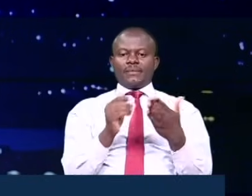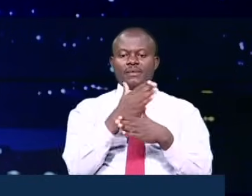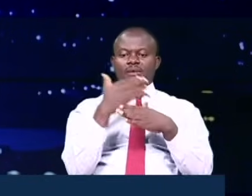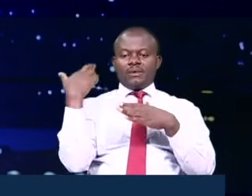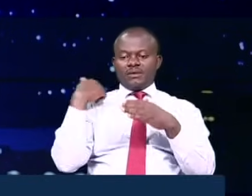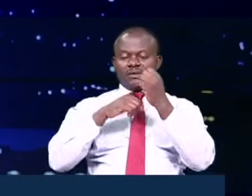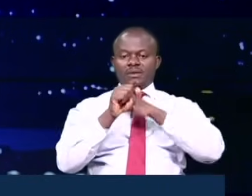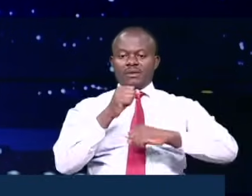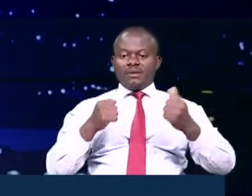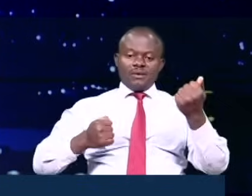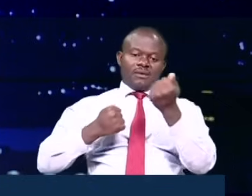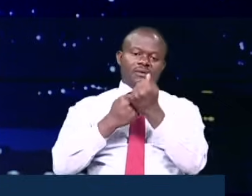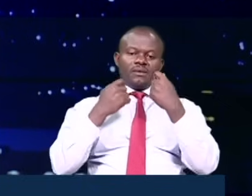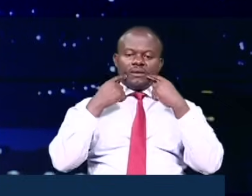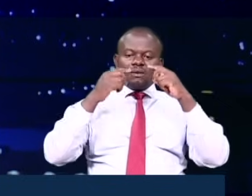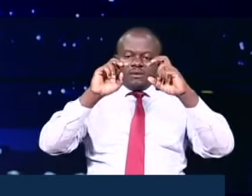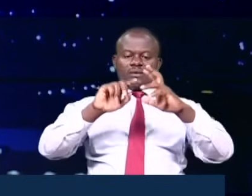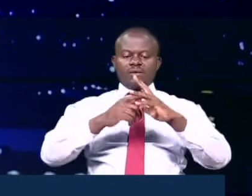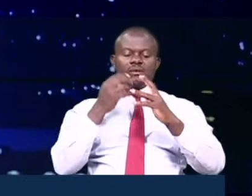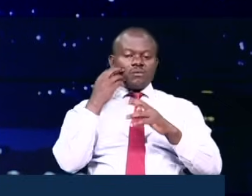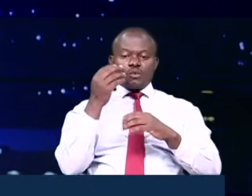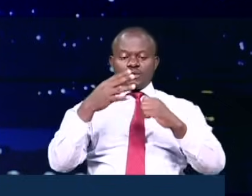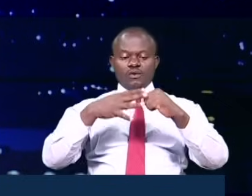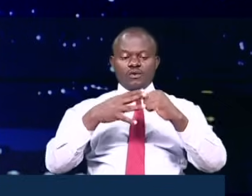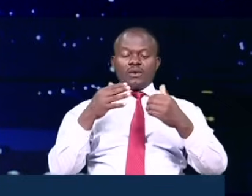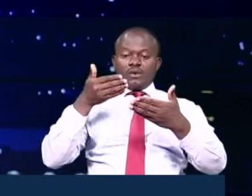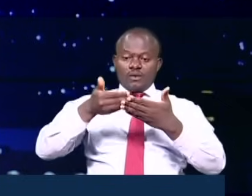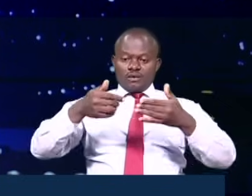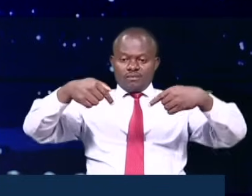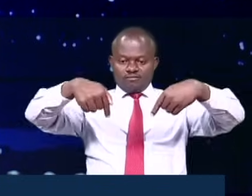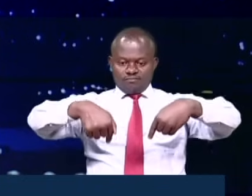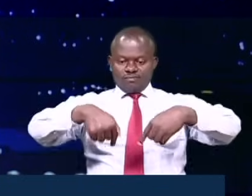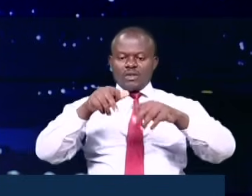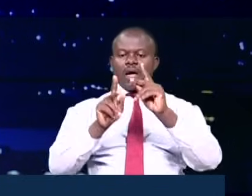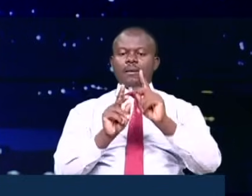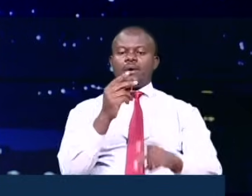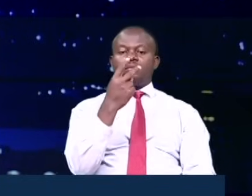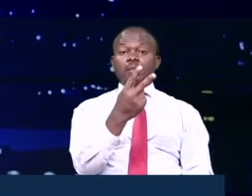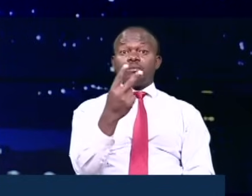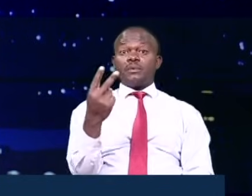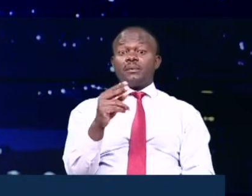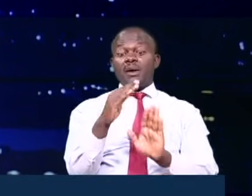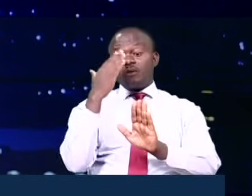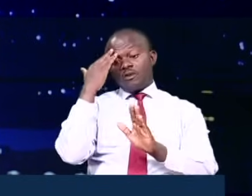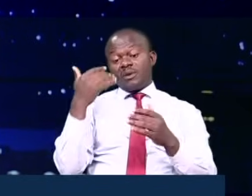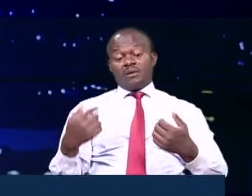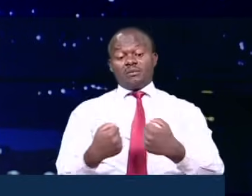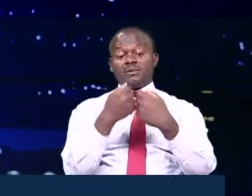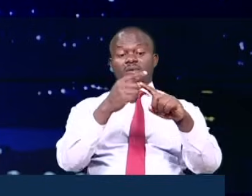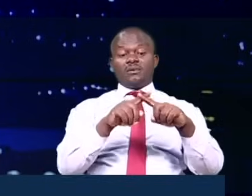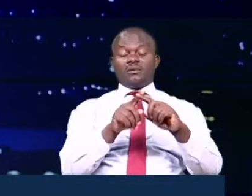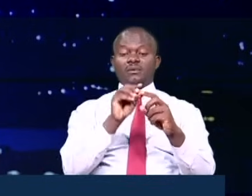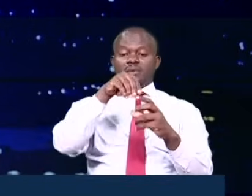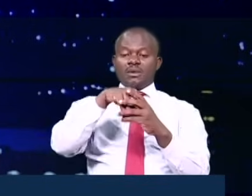ibikorwa by'ubutabazi biyavuze ko kuva mu kwezi kwa cyenda kugeza uyu munsi abantu 22 bamaze guhitanwa n'ibiza bitandukanye birimo